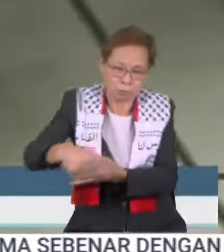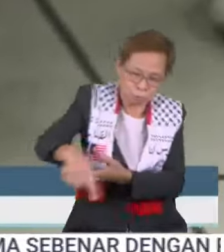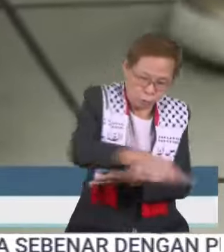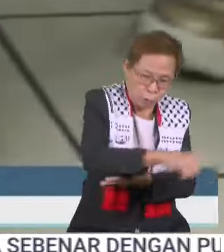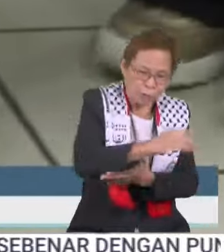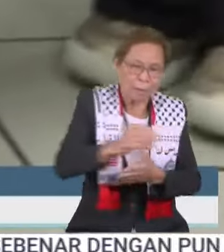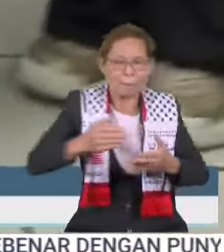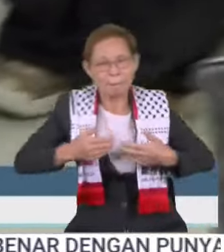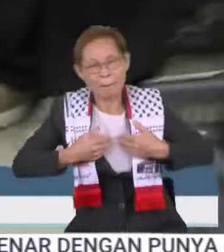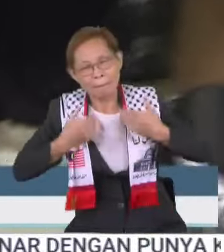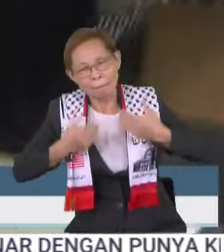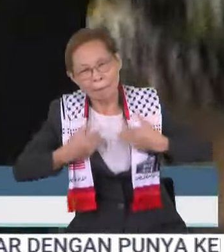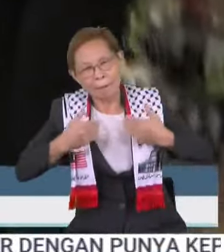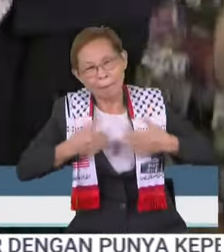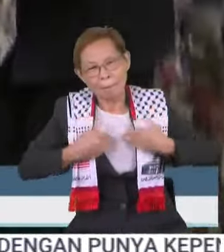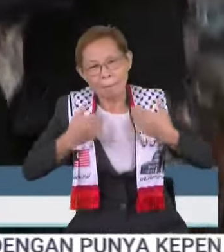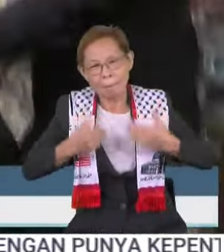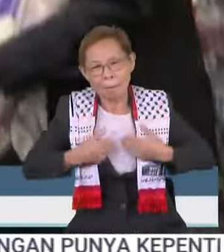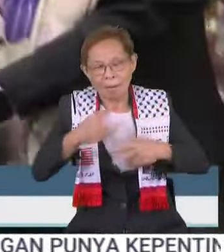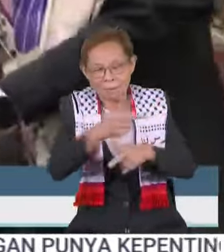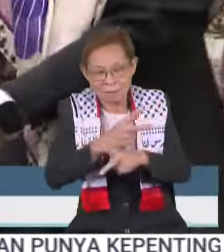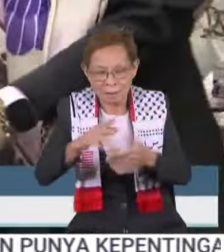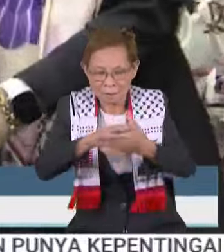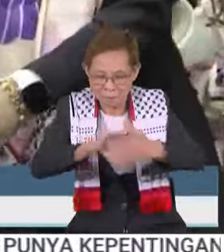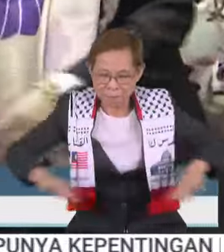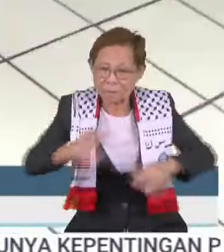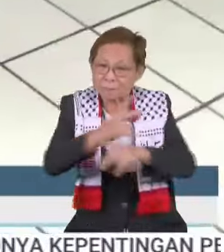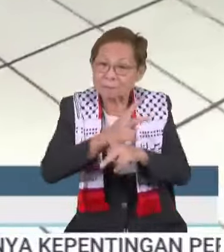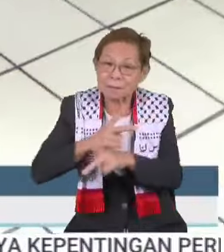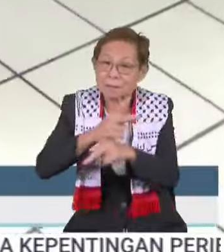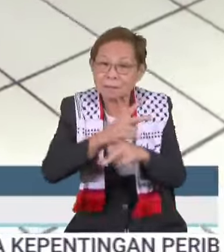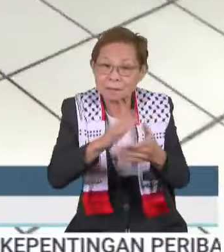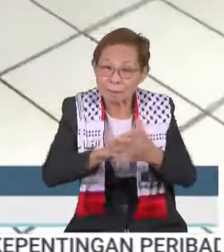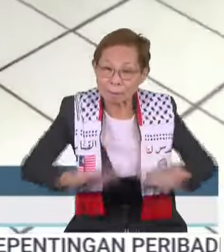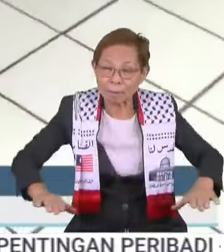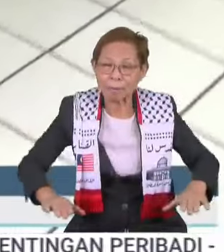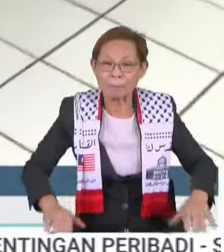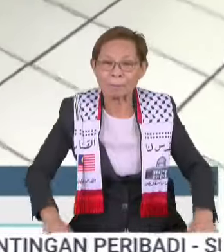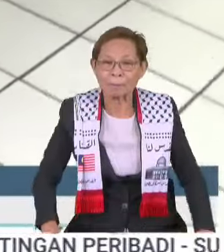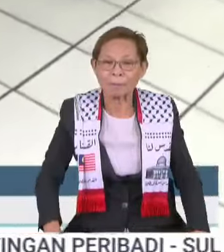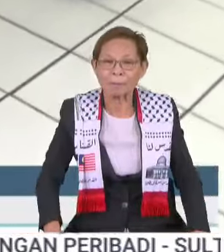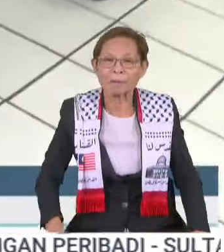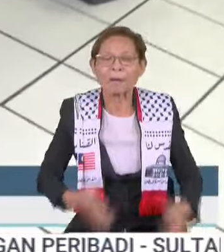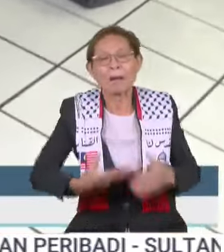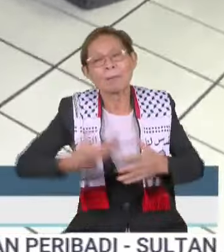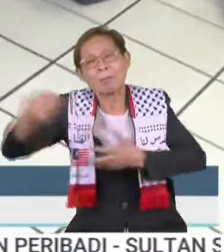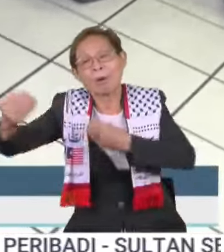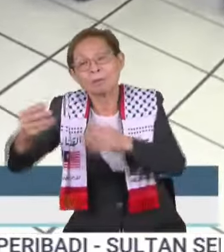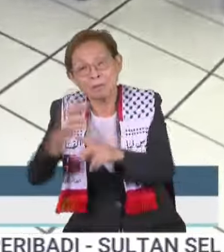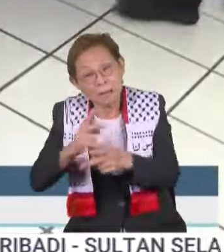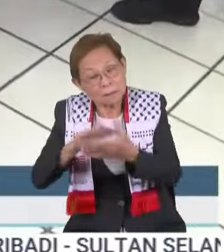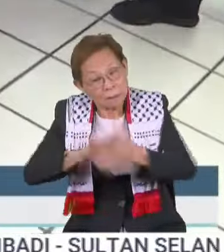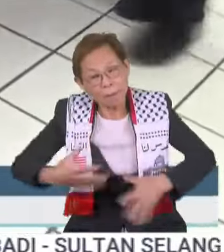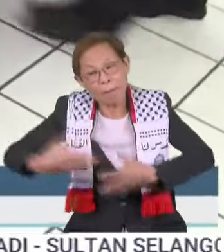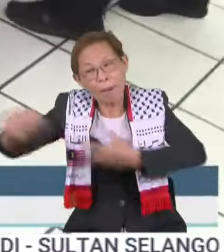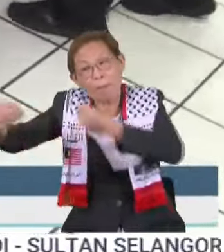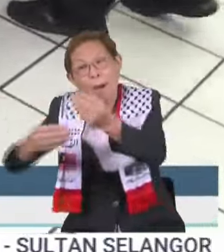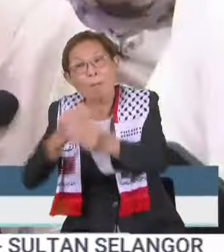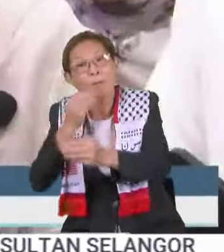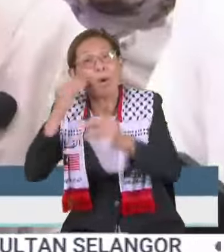samping bergembira, jaga keselamatan. Bila yang pulang berhari raya,